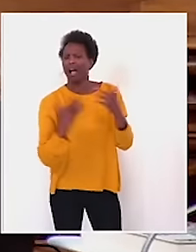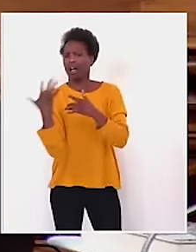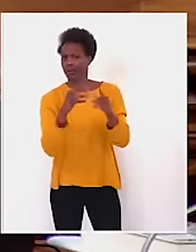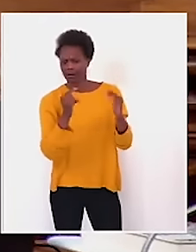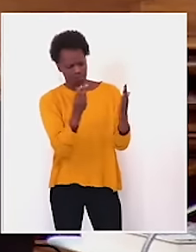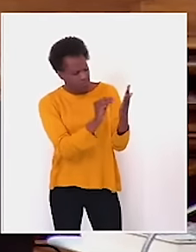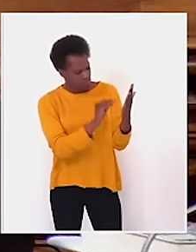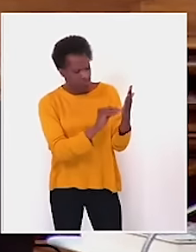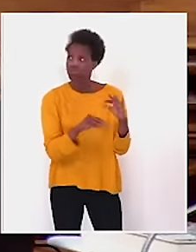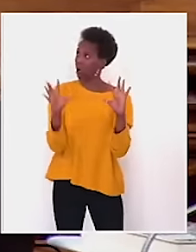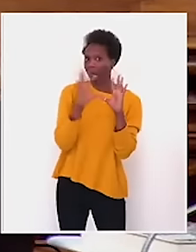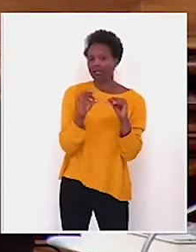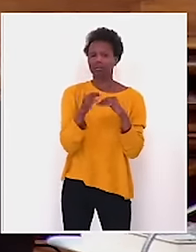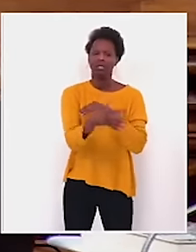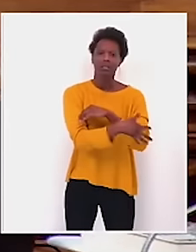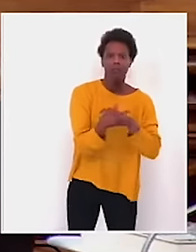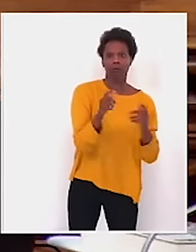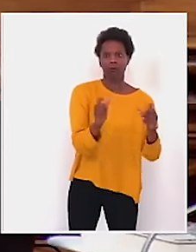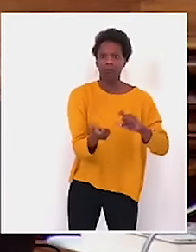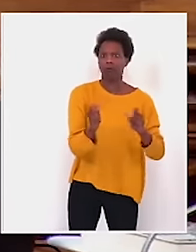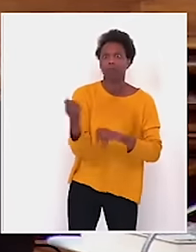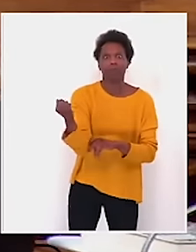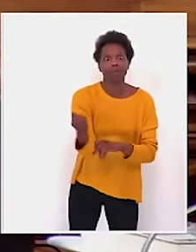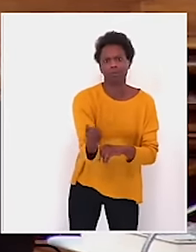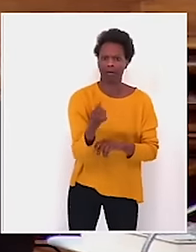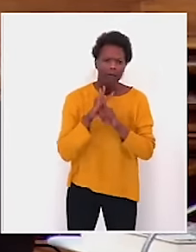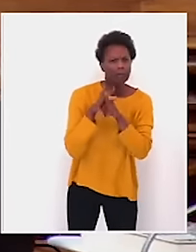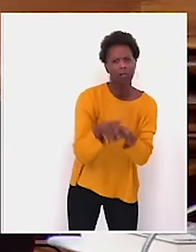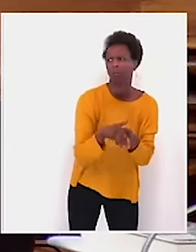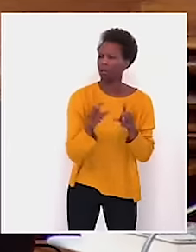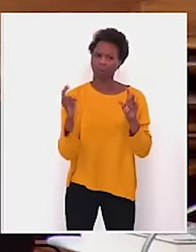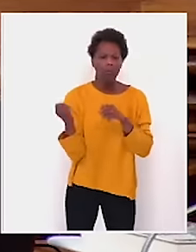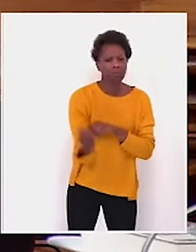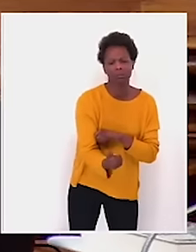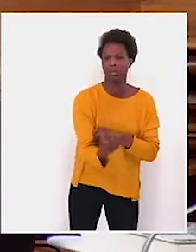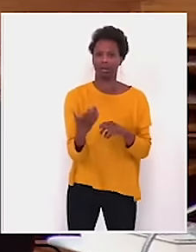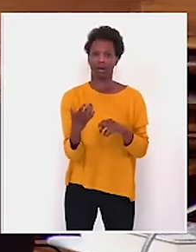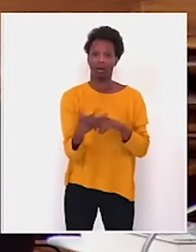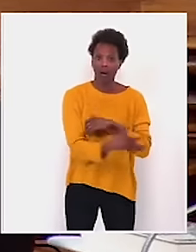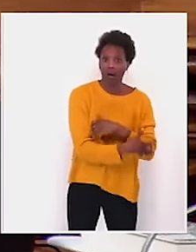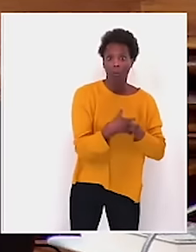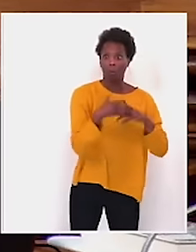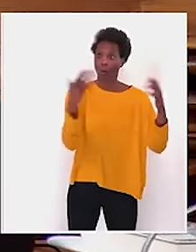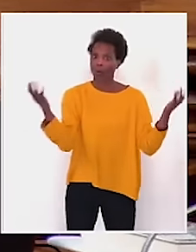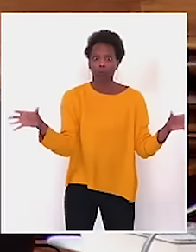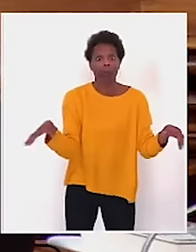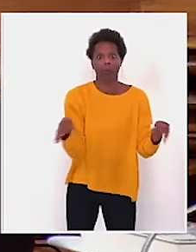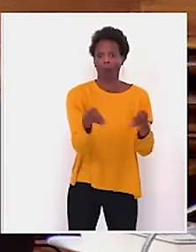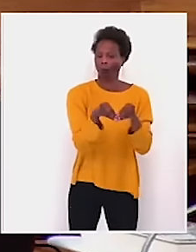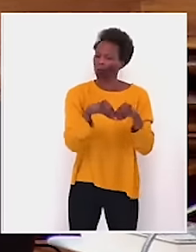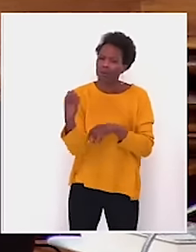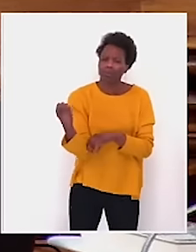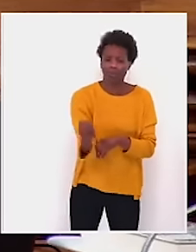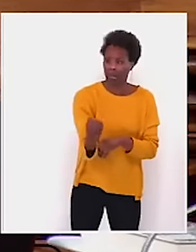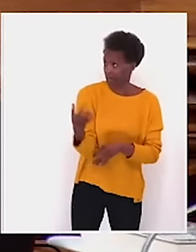racontez à quel point la pauvreté s'est aggravée, la précarité s'est aggravée, les discriminations se sont aggravées, la concentration de pauvreté s'est aggravée.